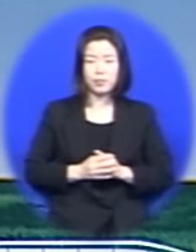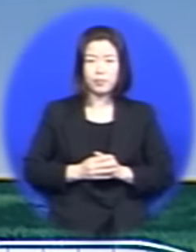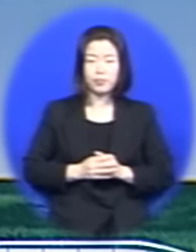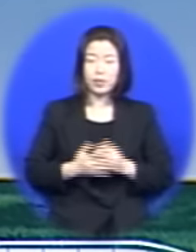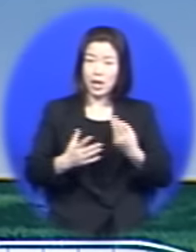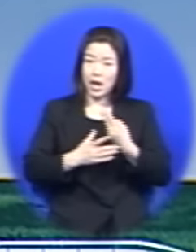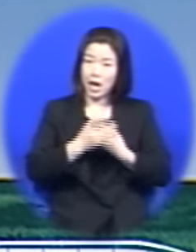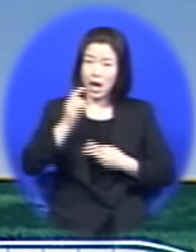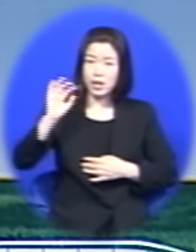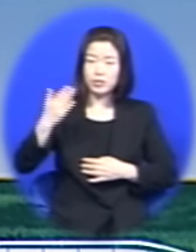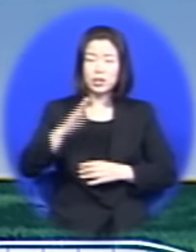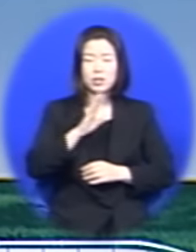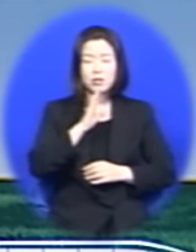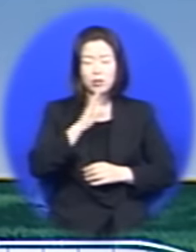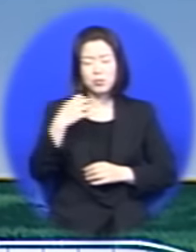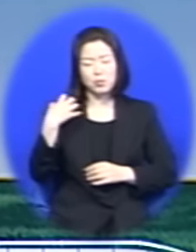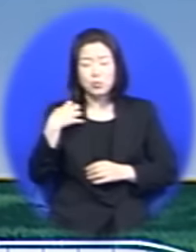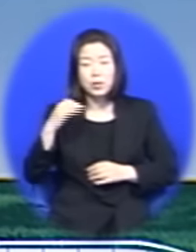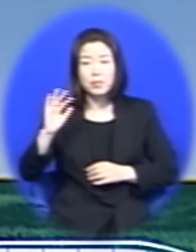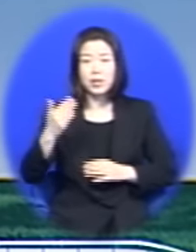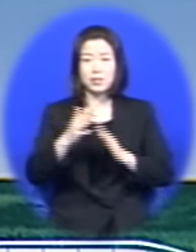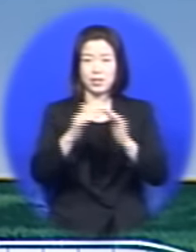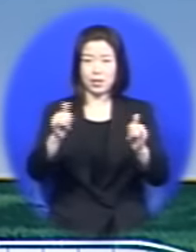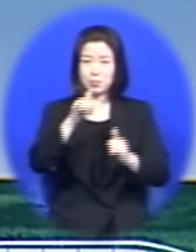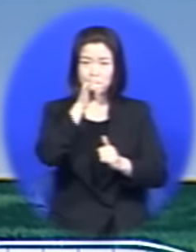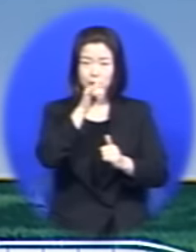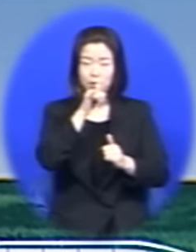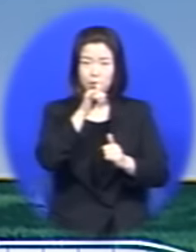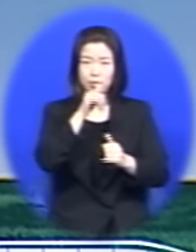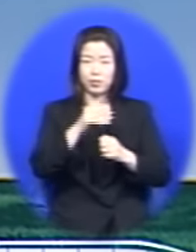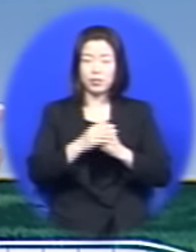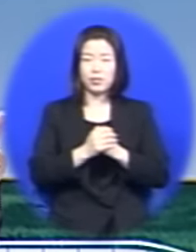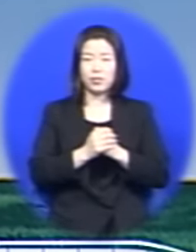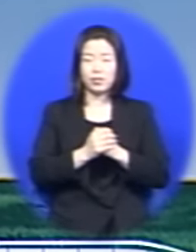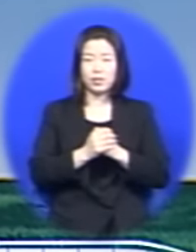하나 되기 진짜 부담되는 사람.